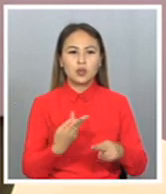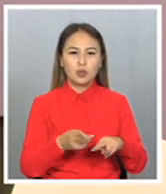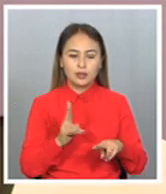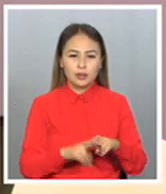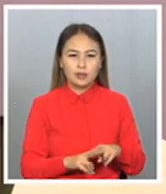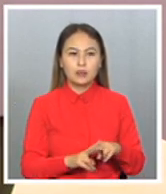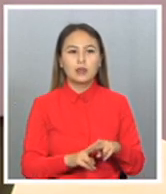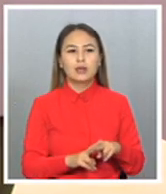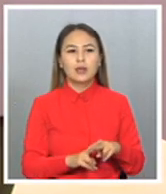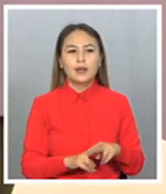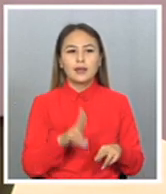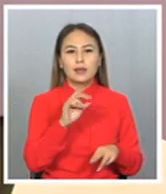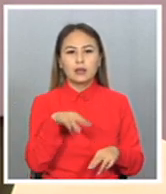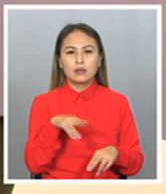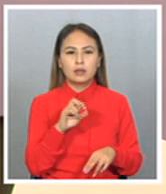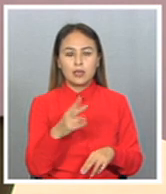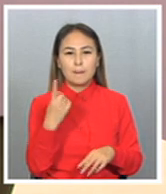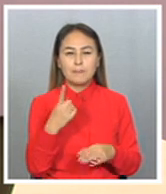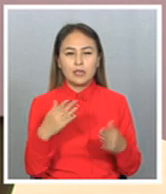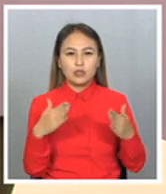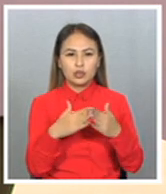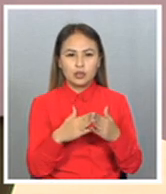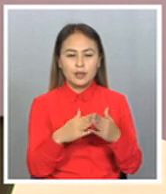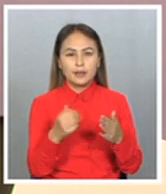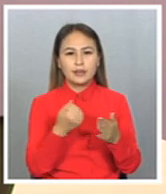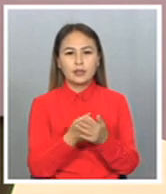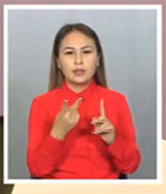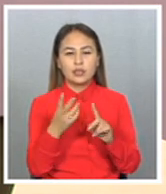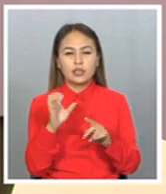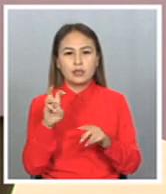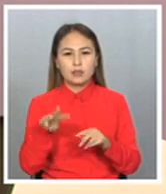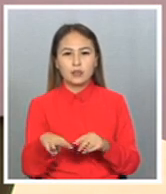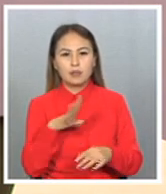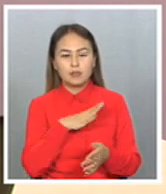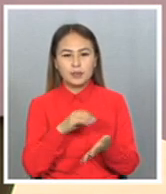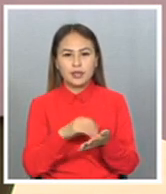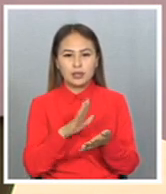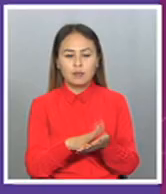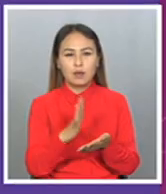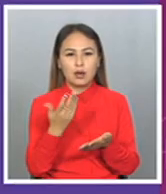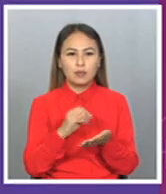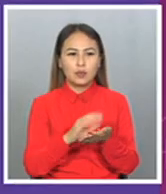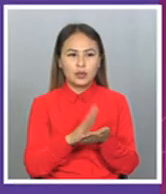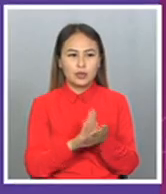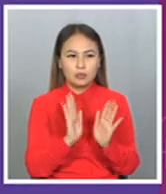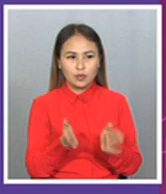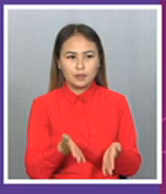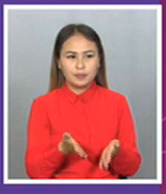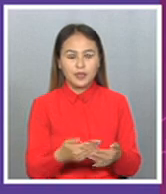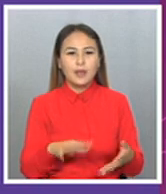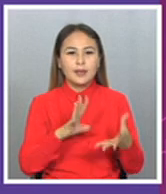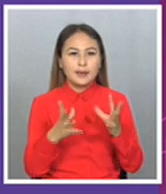да келтектің бір ұшынан 2 сантиметрді белгілеп алып қоямыз.